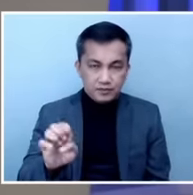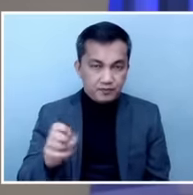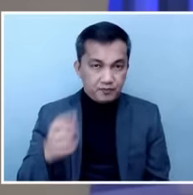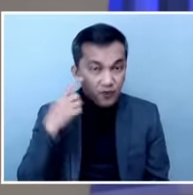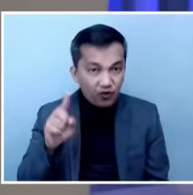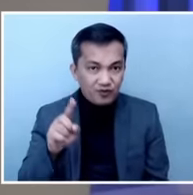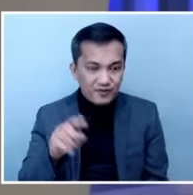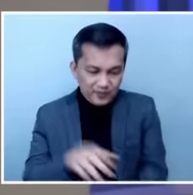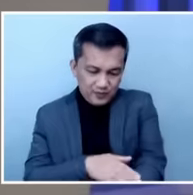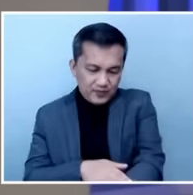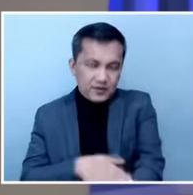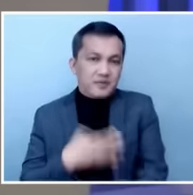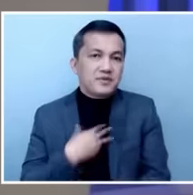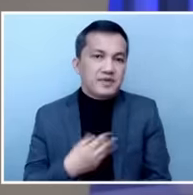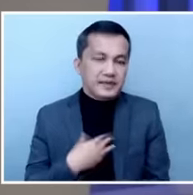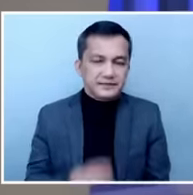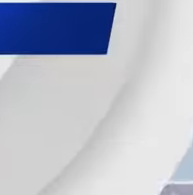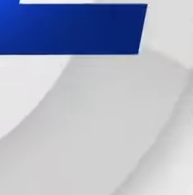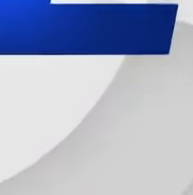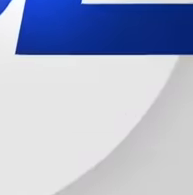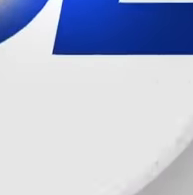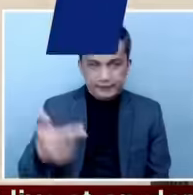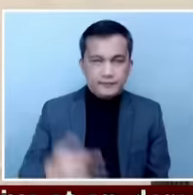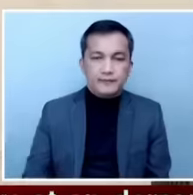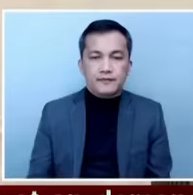Nagpapatrol, Rafael Bosano.